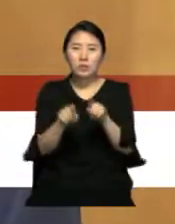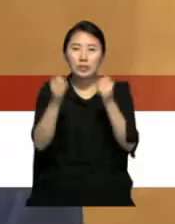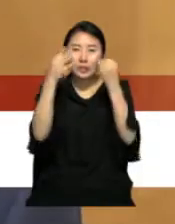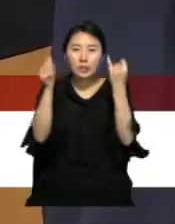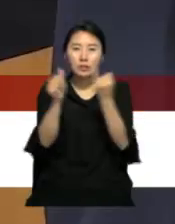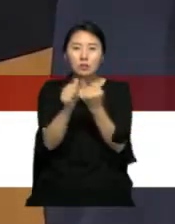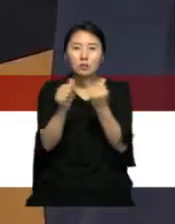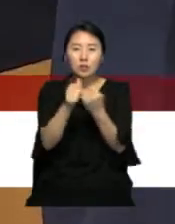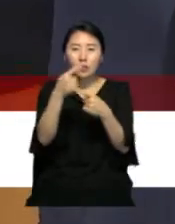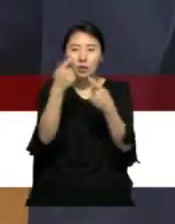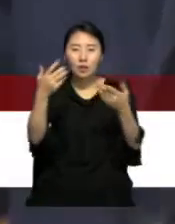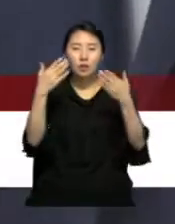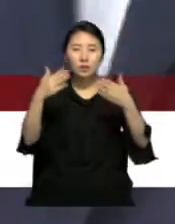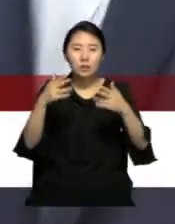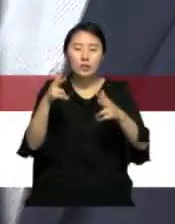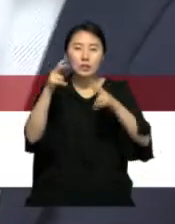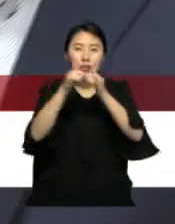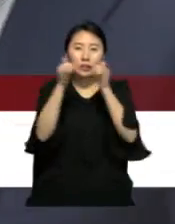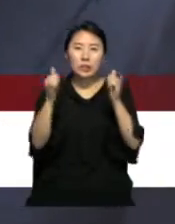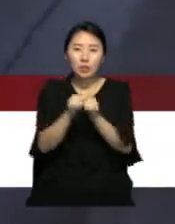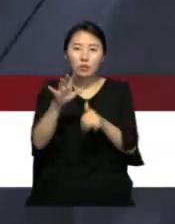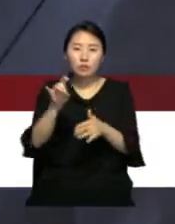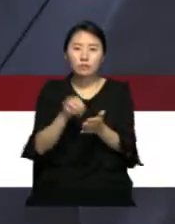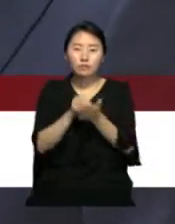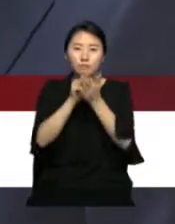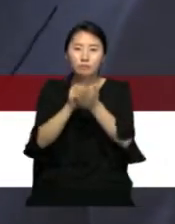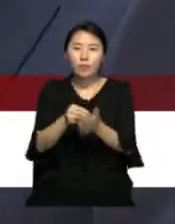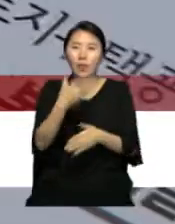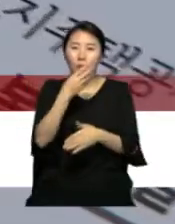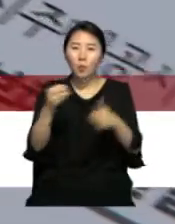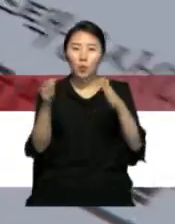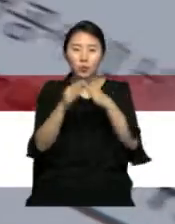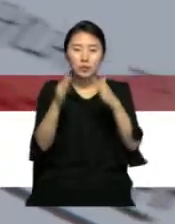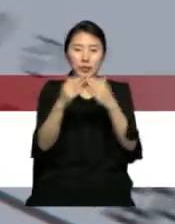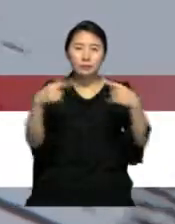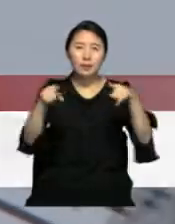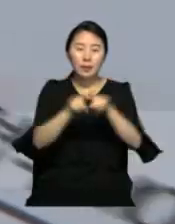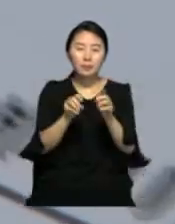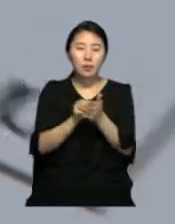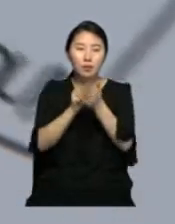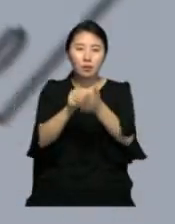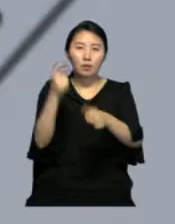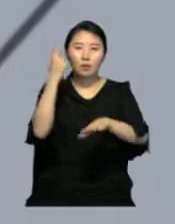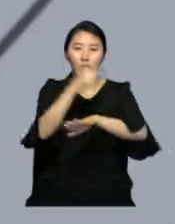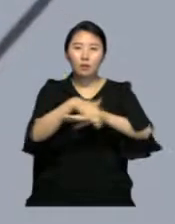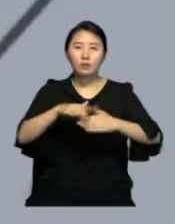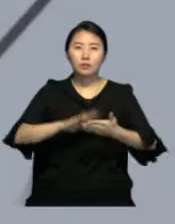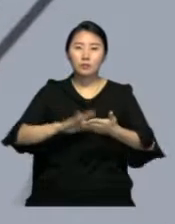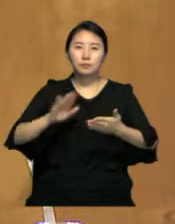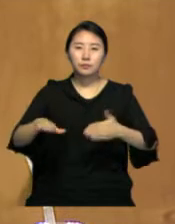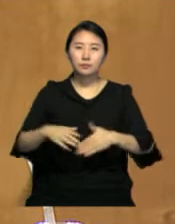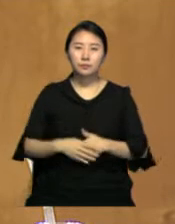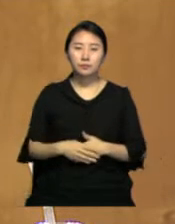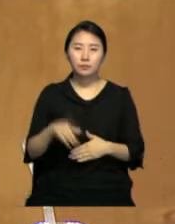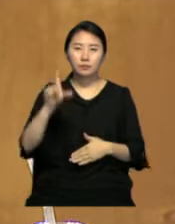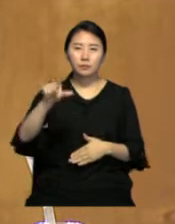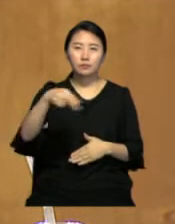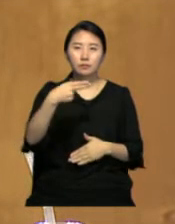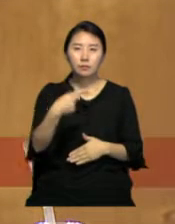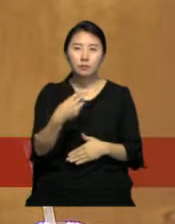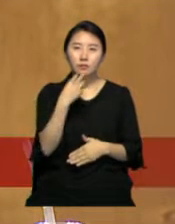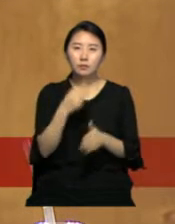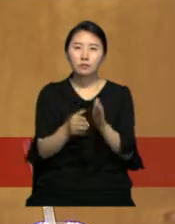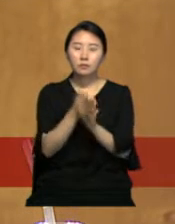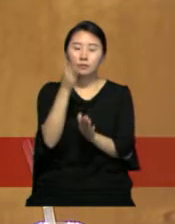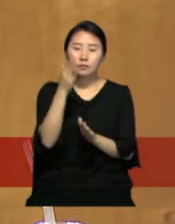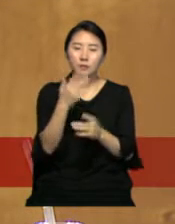부부와 대학생, 사회 초년생을 입주 대상으로 하는 행복 주택도 함께 들어설 예정입니다. LH공사가